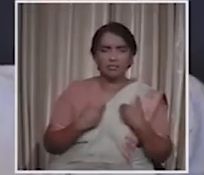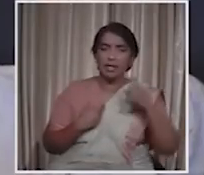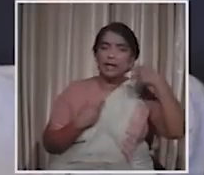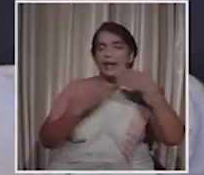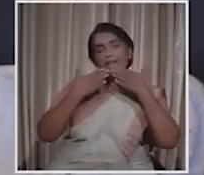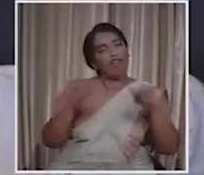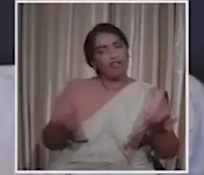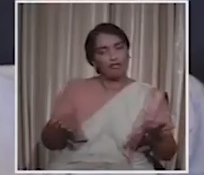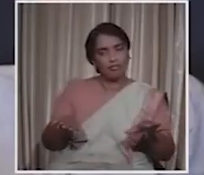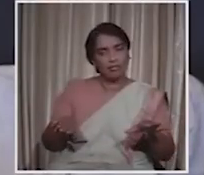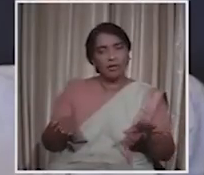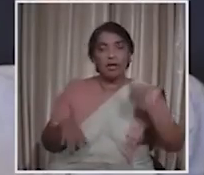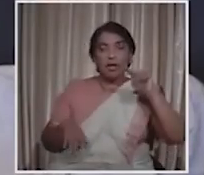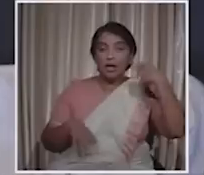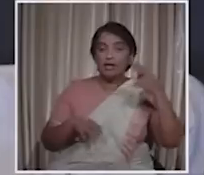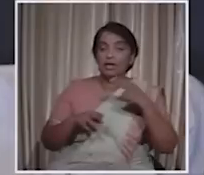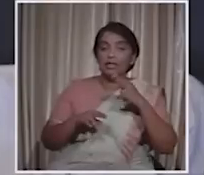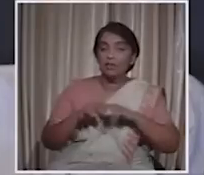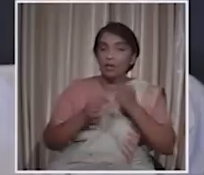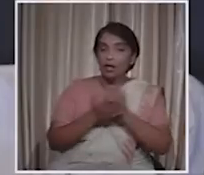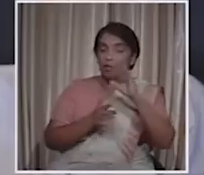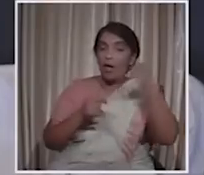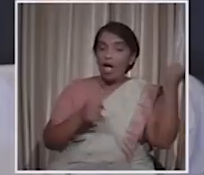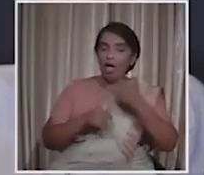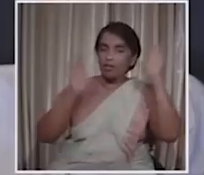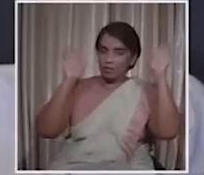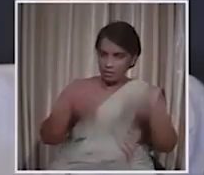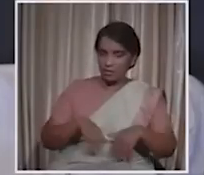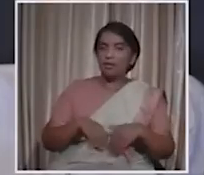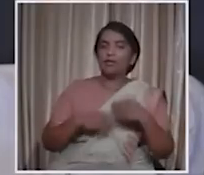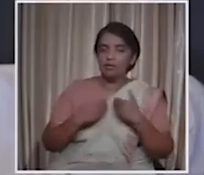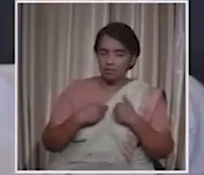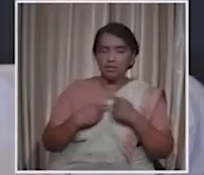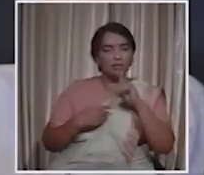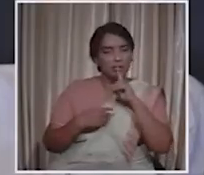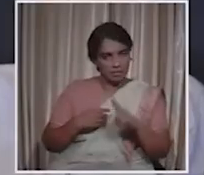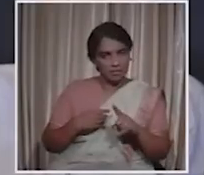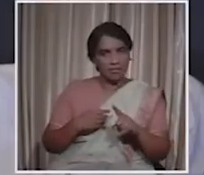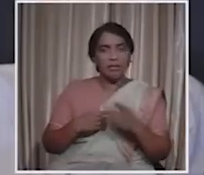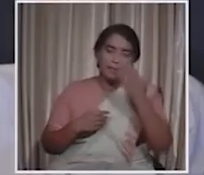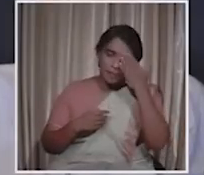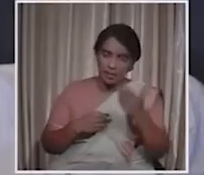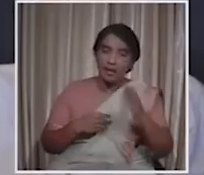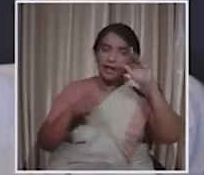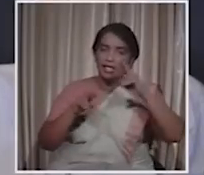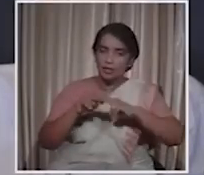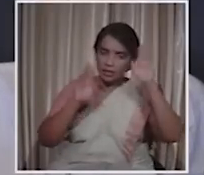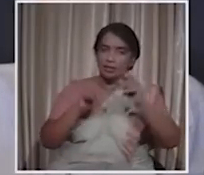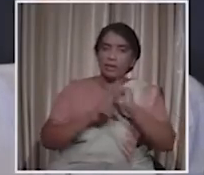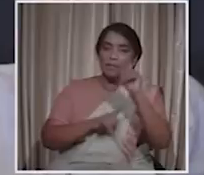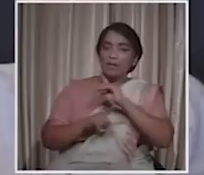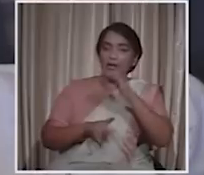නිවාඩු. අනිද්දා මම ලිපියක් දුන්නා මෙන්නේ අරුත් එකක්. ඉතින් මම කියනවා ඒ අයට කරුණාකරලා එන්න කියලා. මම